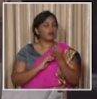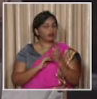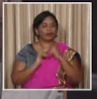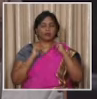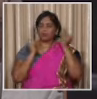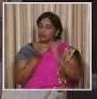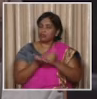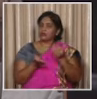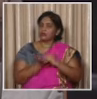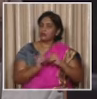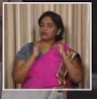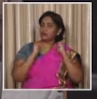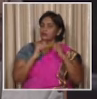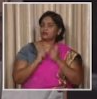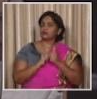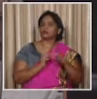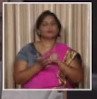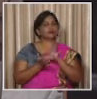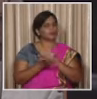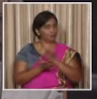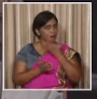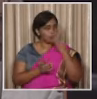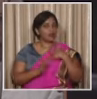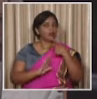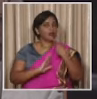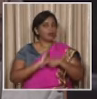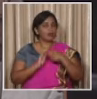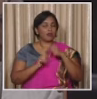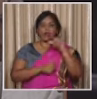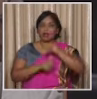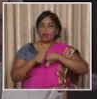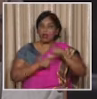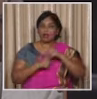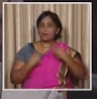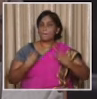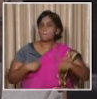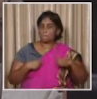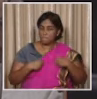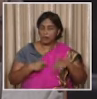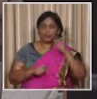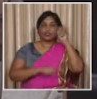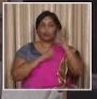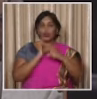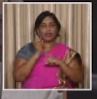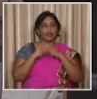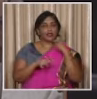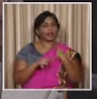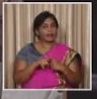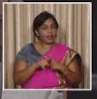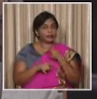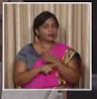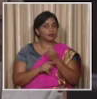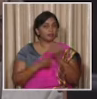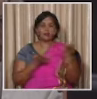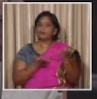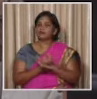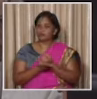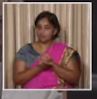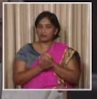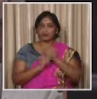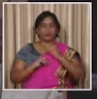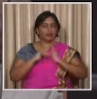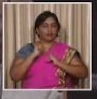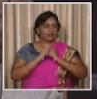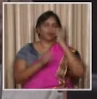ස්ථාවර තත්ත්වයකට පත් වෙනවා. ඒ වගේම අපි රාජ්‍ය ආයතනවල පාඩුව ජනතා බදු මුදලින් පියවීමේ ක්‍රමය